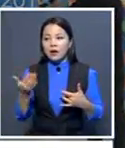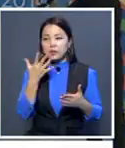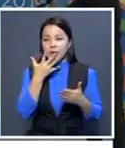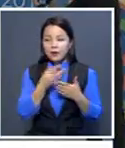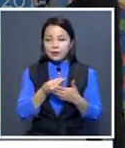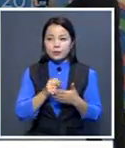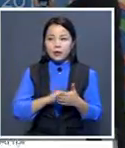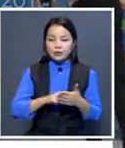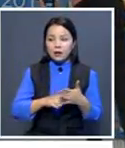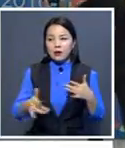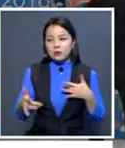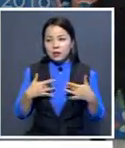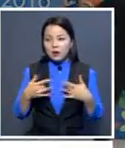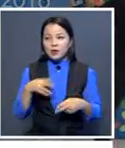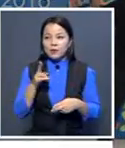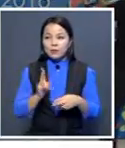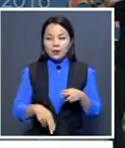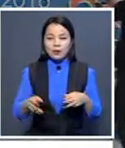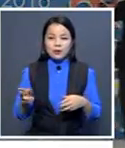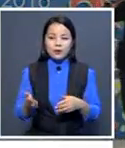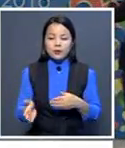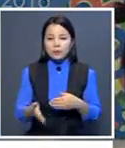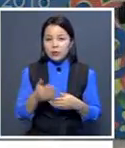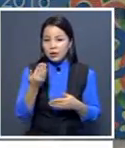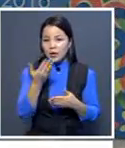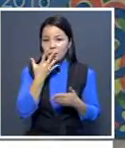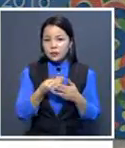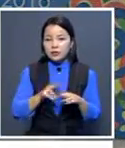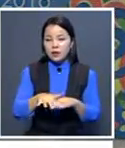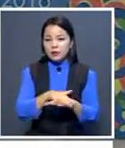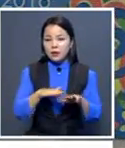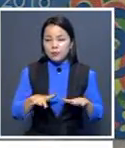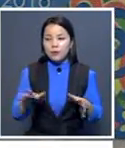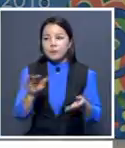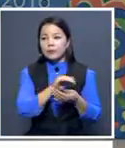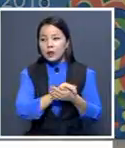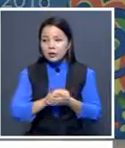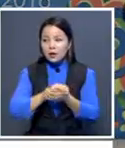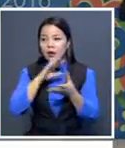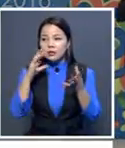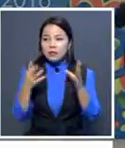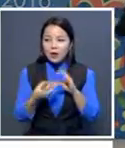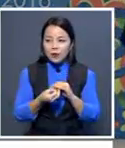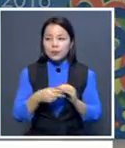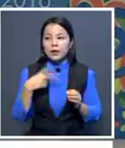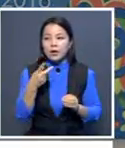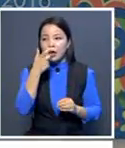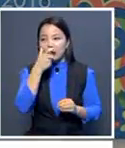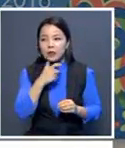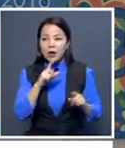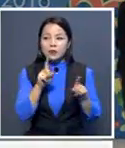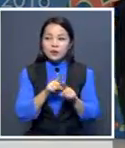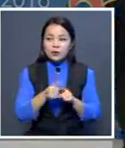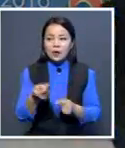Себебі өнерде ешқашан шекара болмайды. Өнер тек қана осындай бірлікпен екі ел арасындағы, этностар